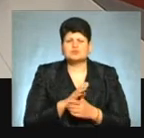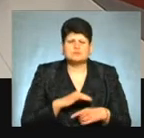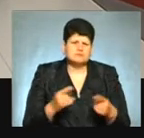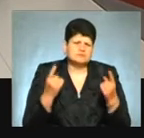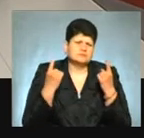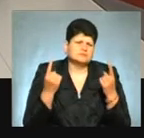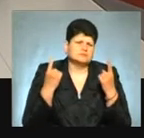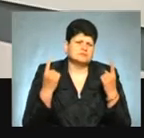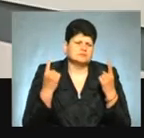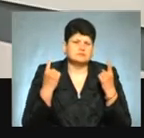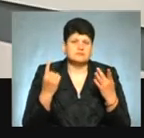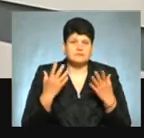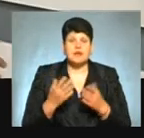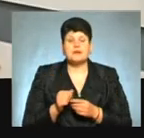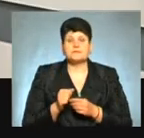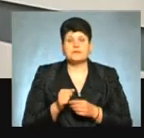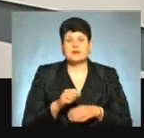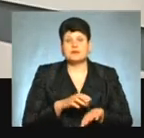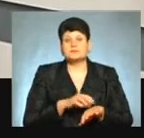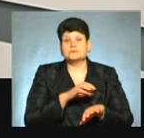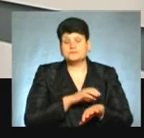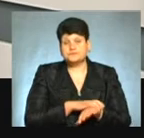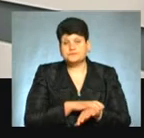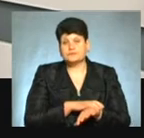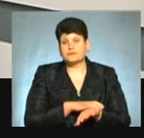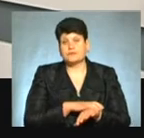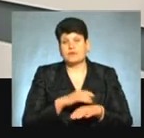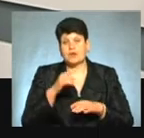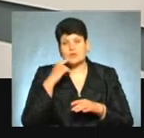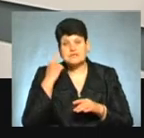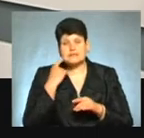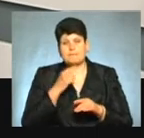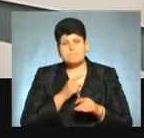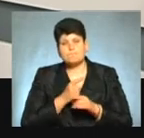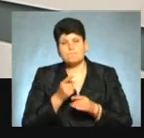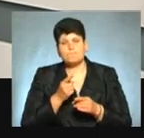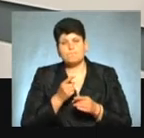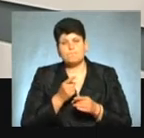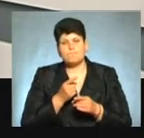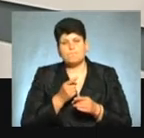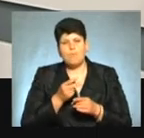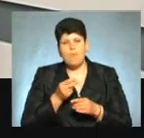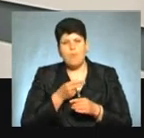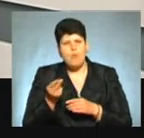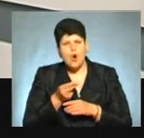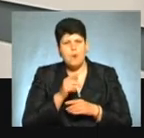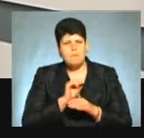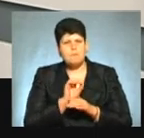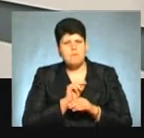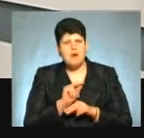просто шалені. І, власне, спочатку радянська, а далі російська пропаганда, тому що це не історія, це пропаганда, займається